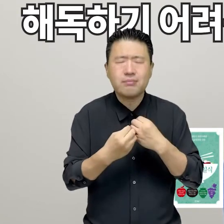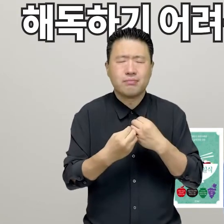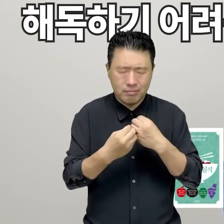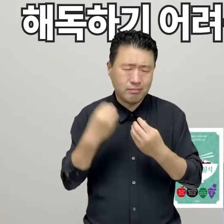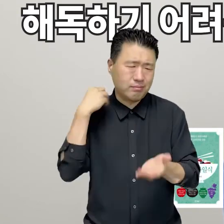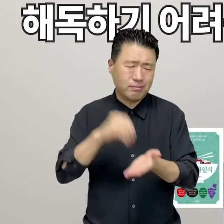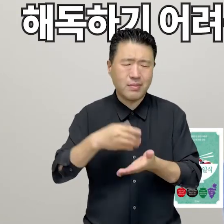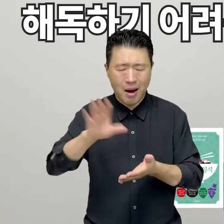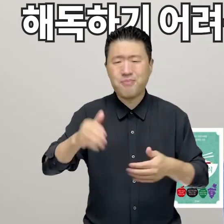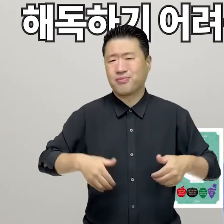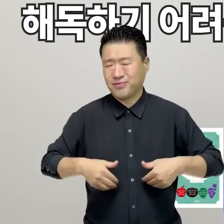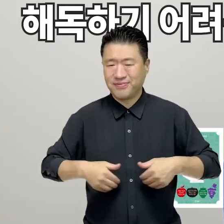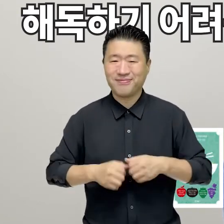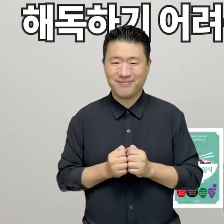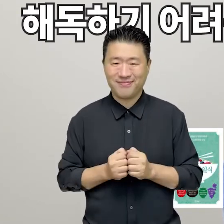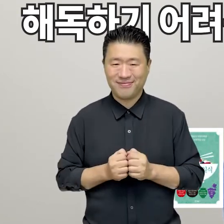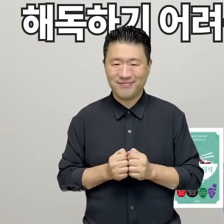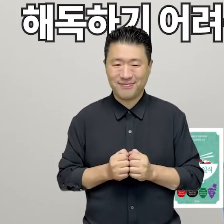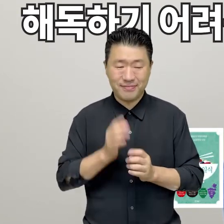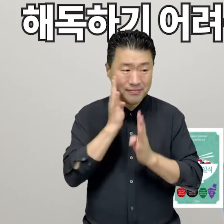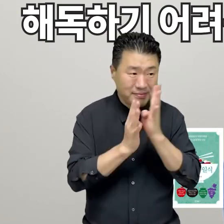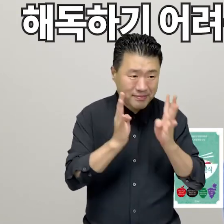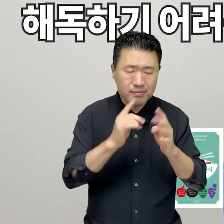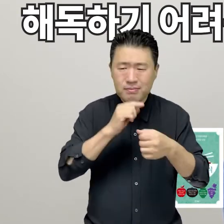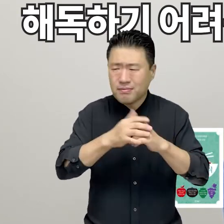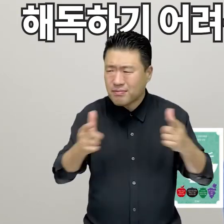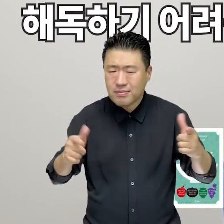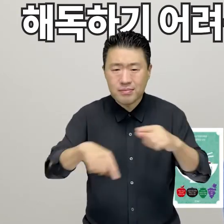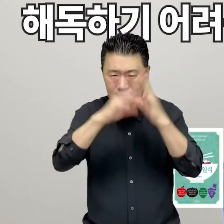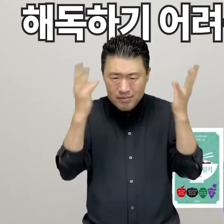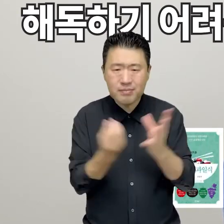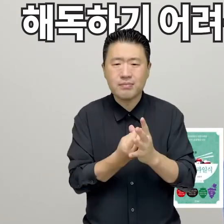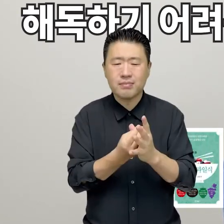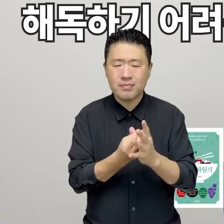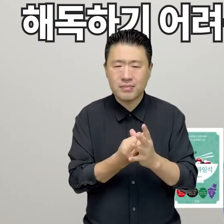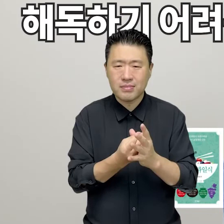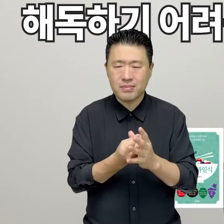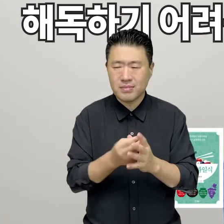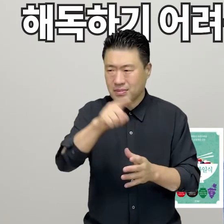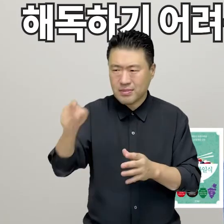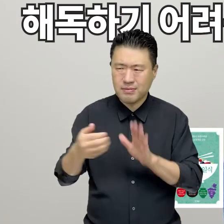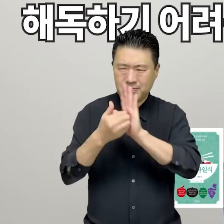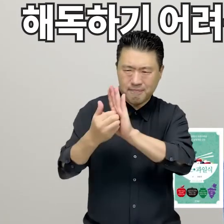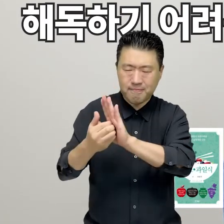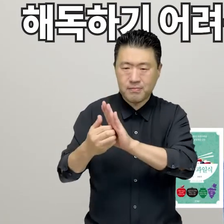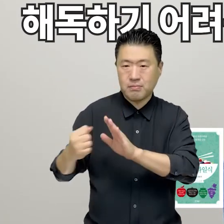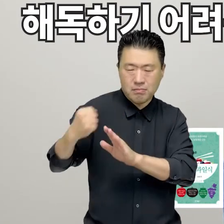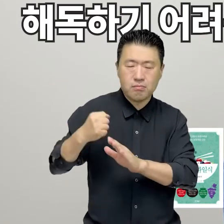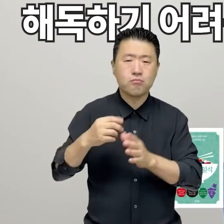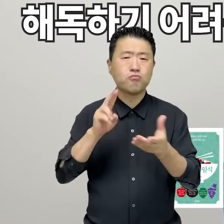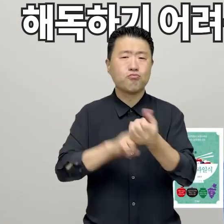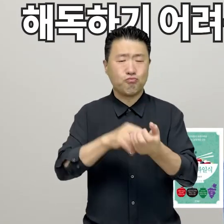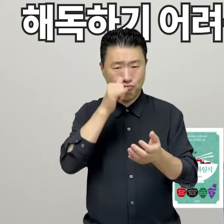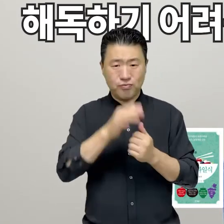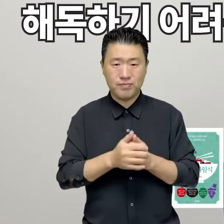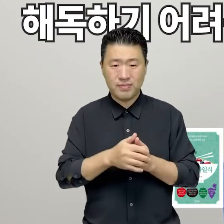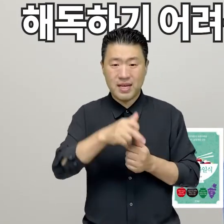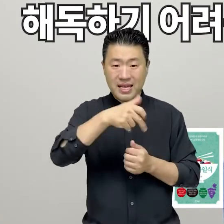과일식으로 돌아가야 합니다. 채소 과일에는 모든 항산화 물질이 들어있기